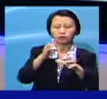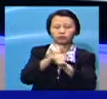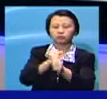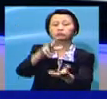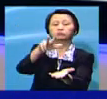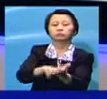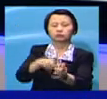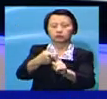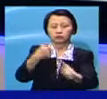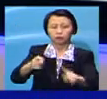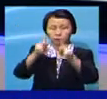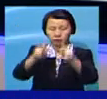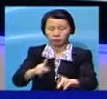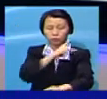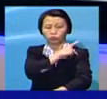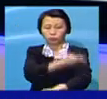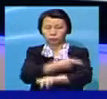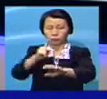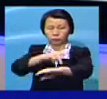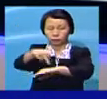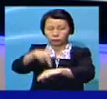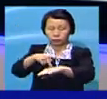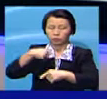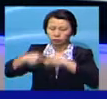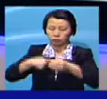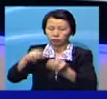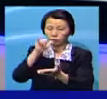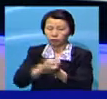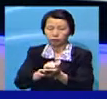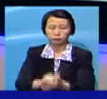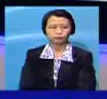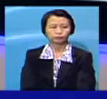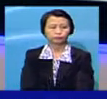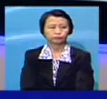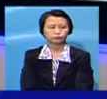pengesahan daripada pihak berkuasa Filipina berhubung perkara